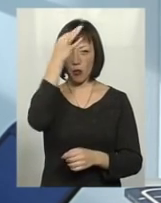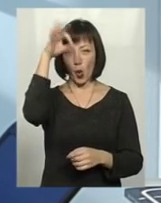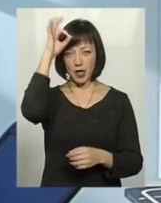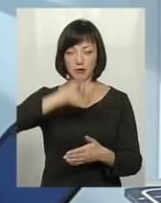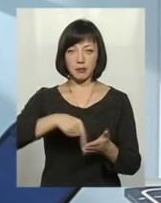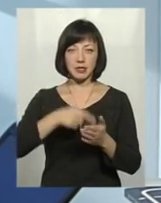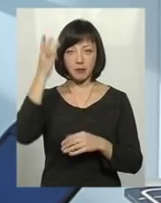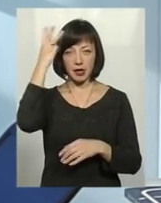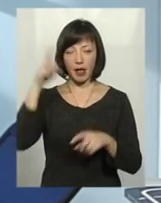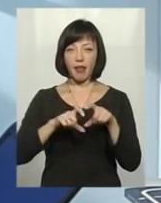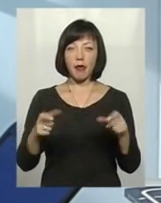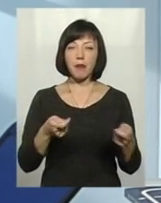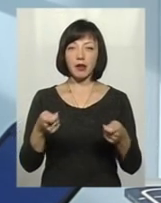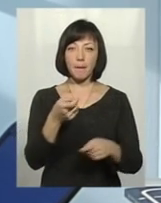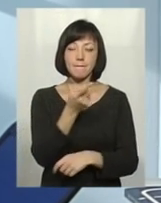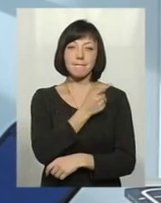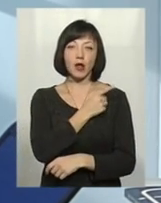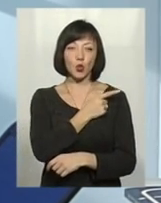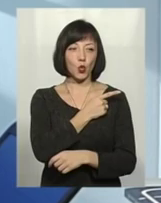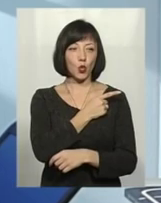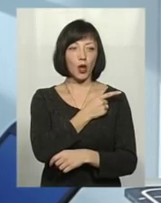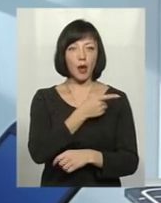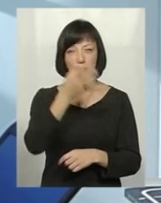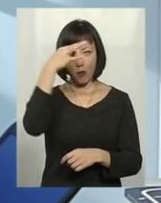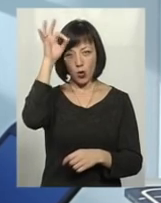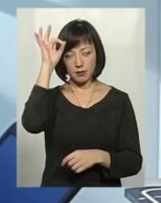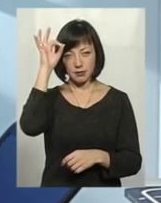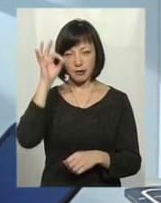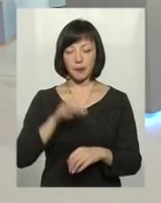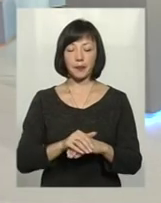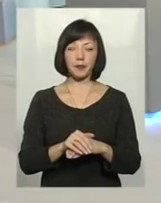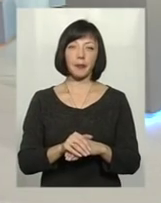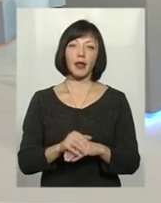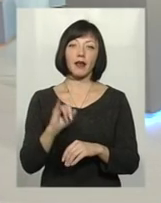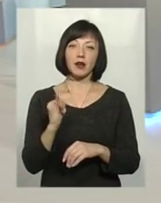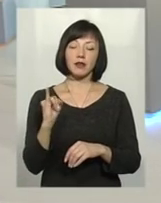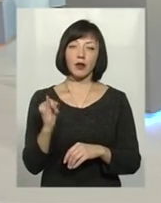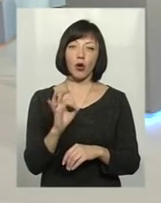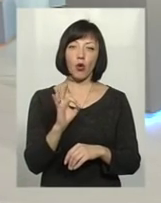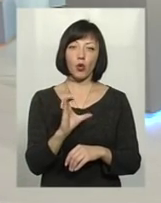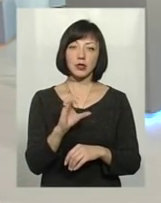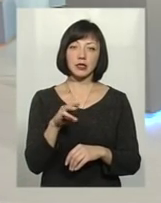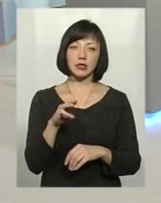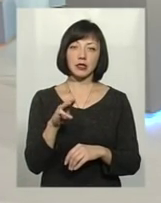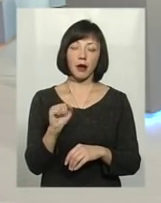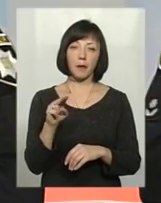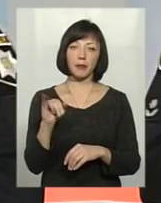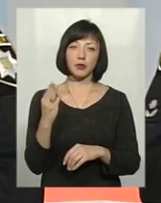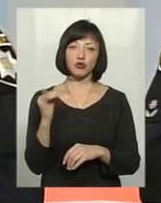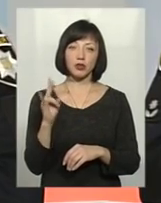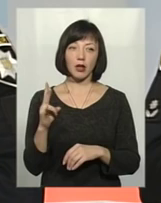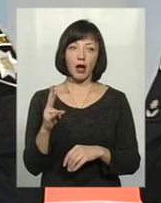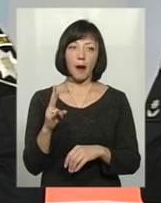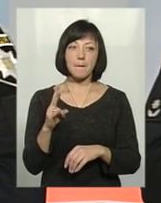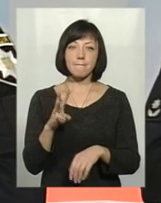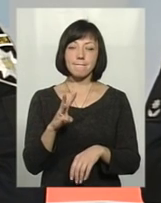Хмельницькому, департаменту патрульної поліції, лейтенант поліції, і Іван Іванович Остапішин, майор поліції,